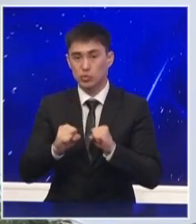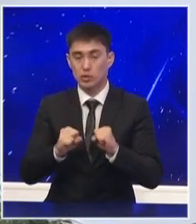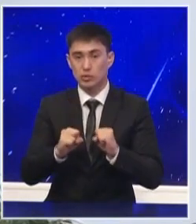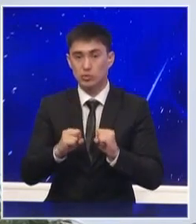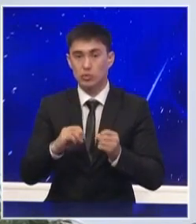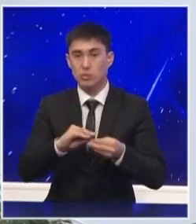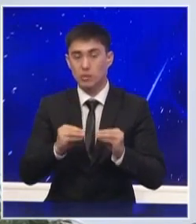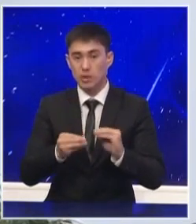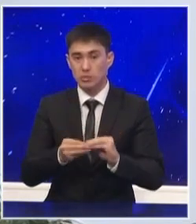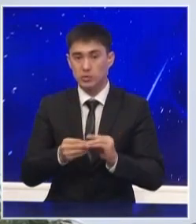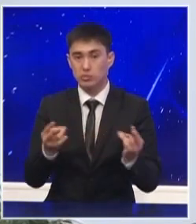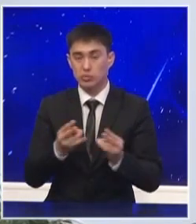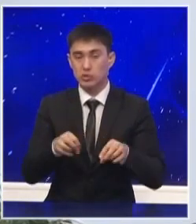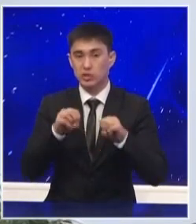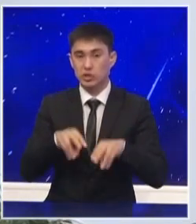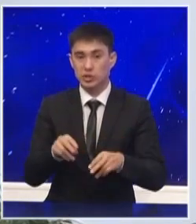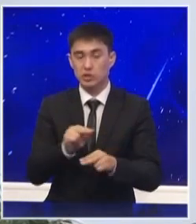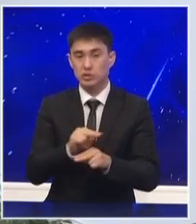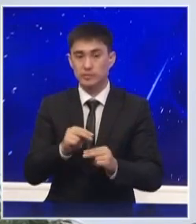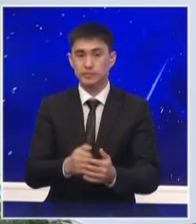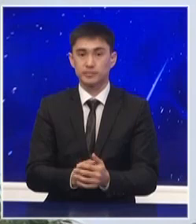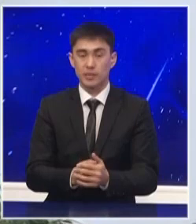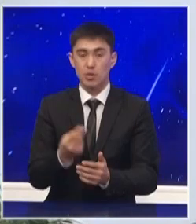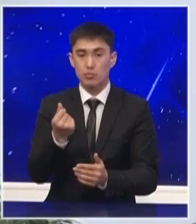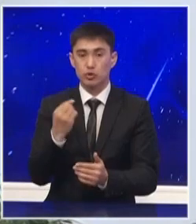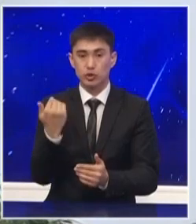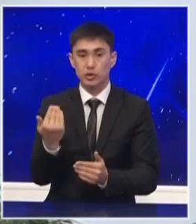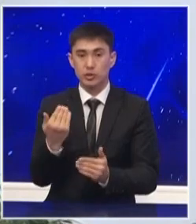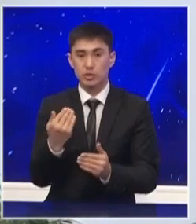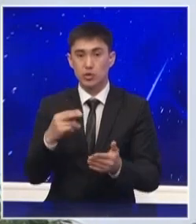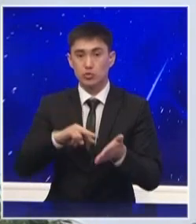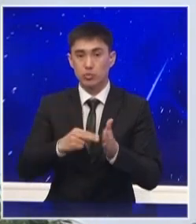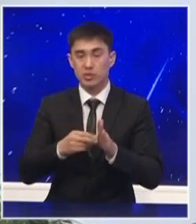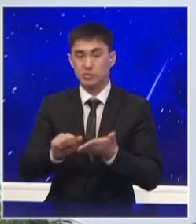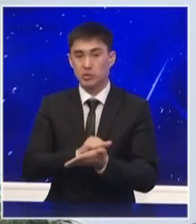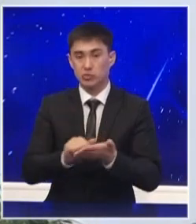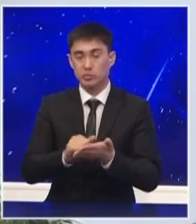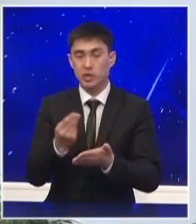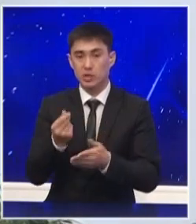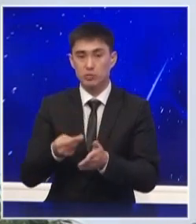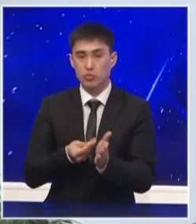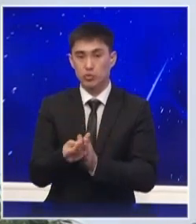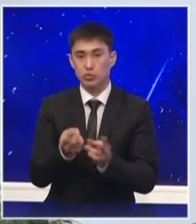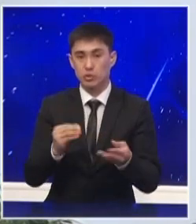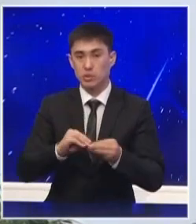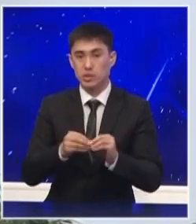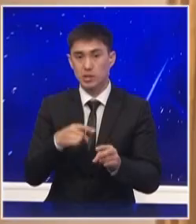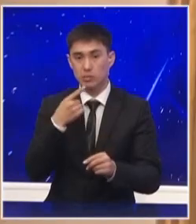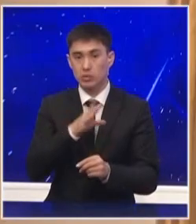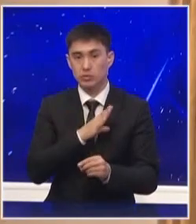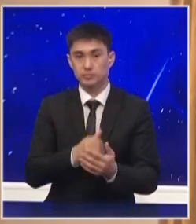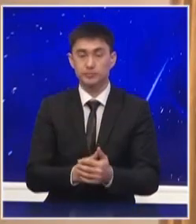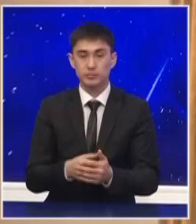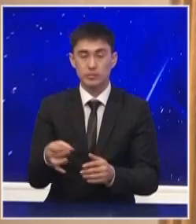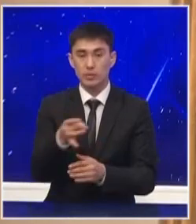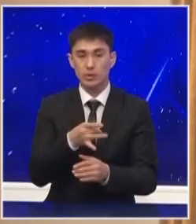тұрақтандыру мәселесін жасау үшін бюджеттен жобалық сметалық құжаттамаға қаржы бөлу туралы мәселелерді көтердім.